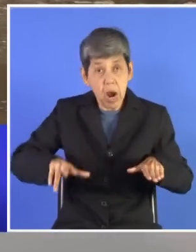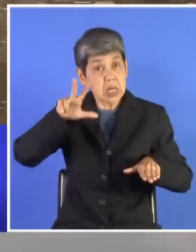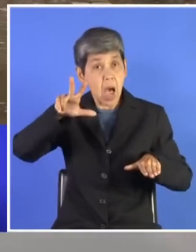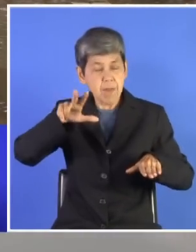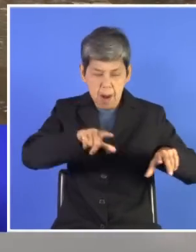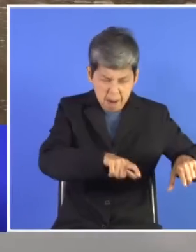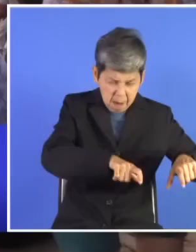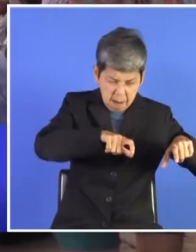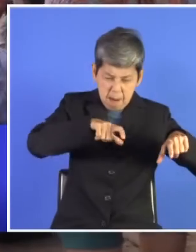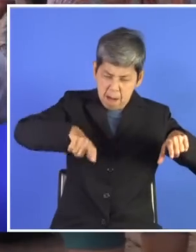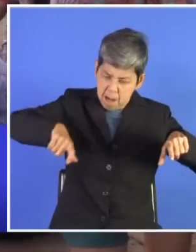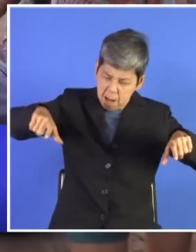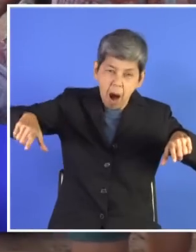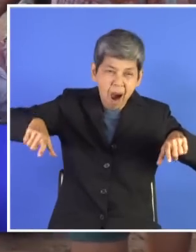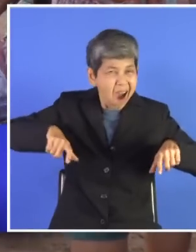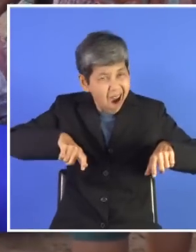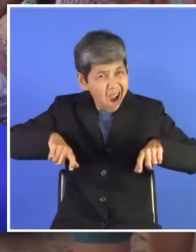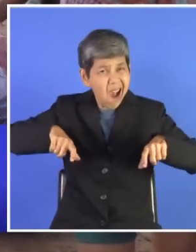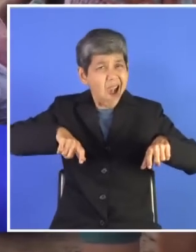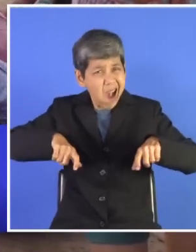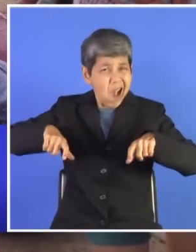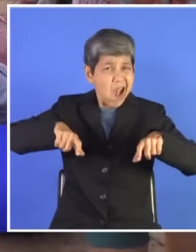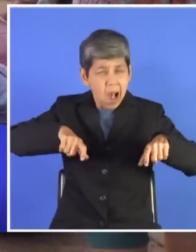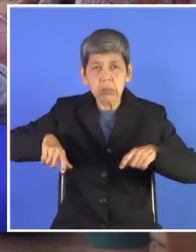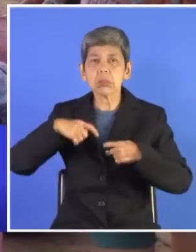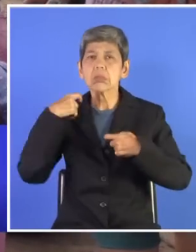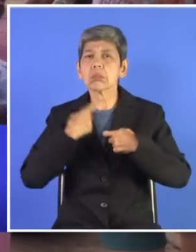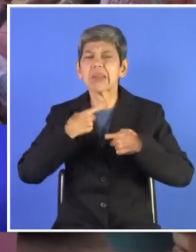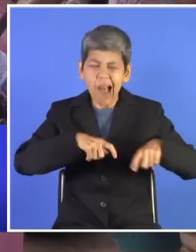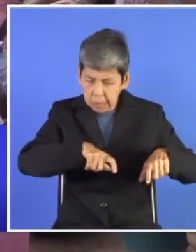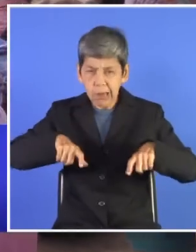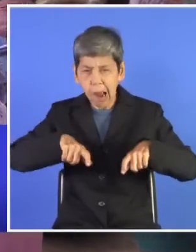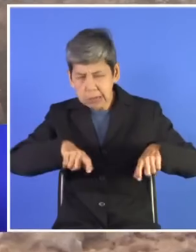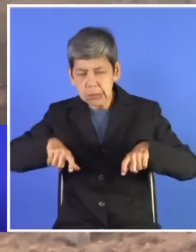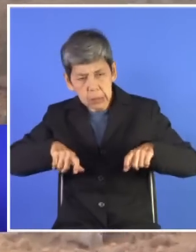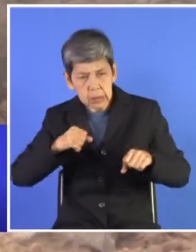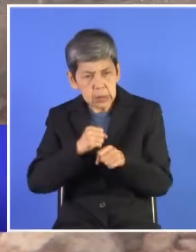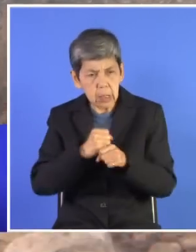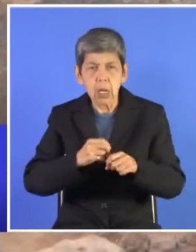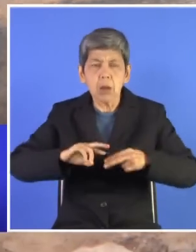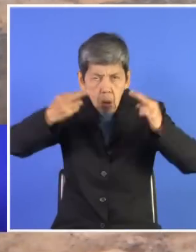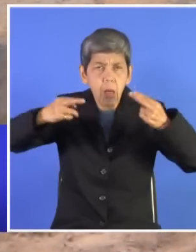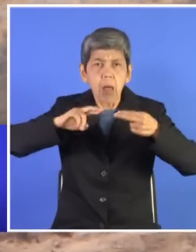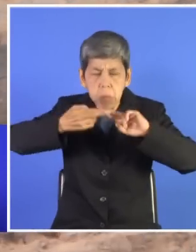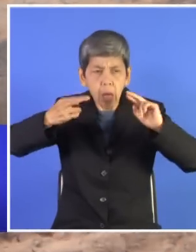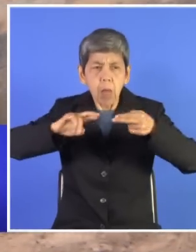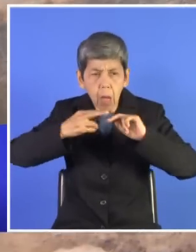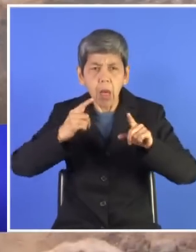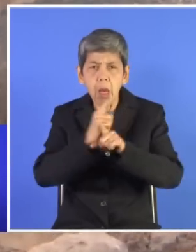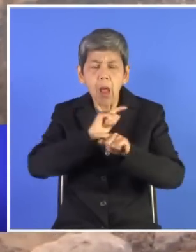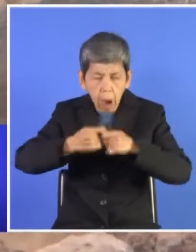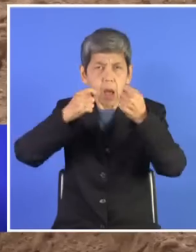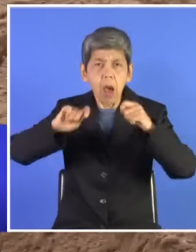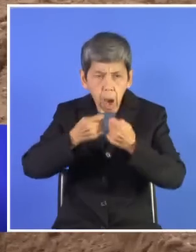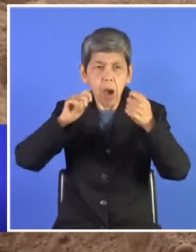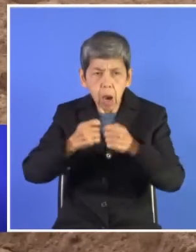ช่วยกันชักลากจนแล้วจนรอดนะก็ยังชักลากขึ้นมาไม่ได้นี่นะครับเชือกก็ขาดเอาสลิงเป็นเหล็กนี่ก็ขาดอีกว่าอย่างนั้นนี่